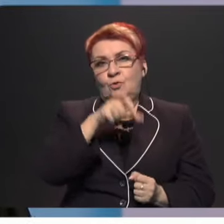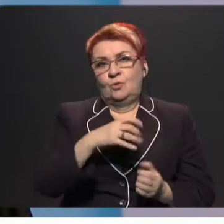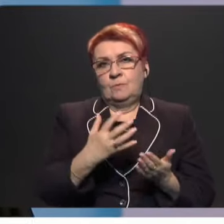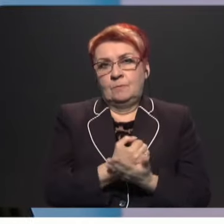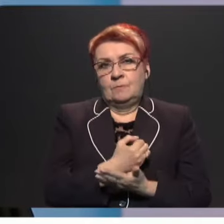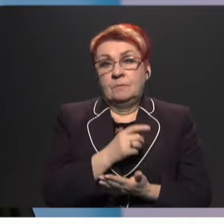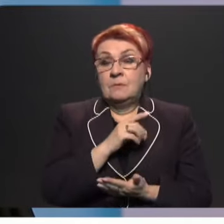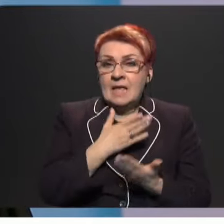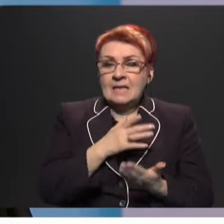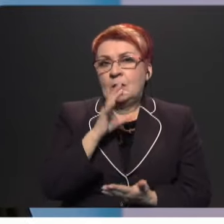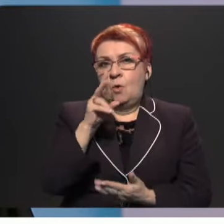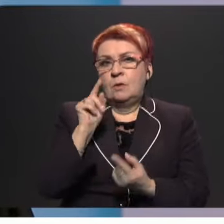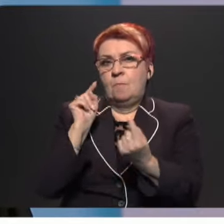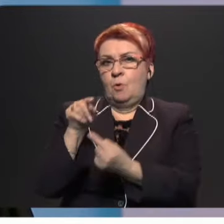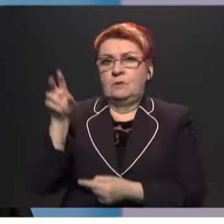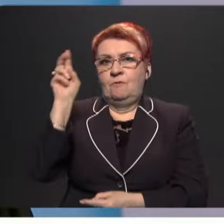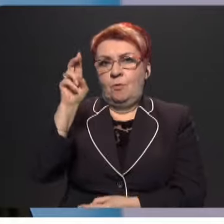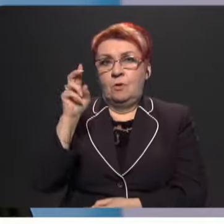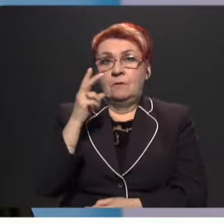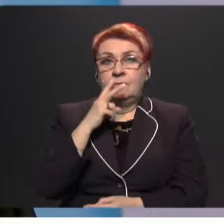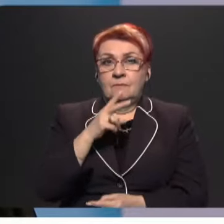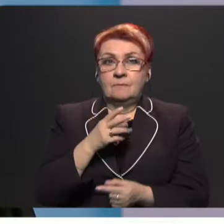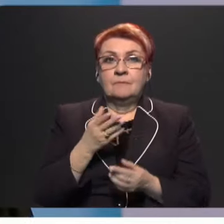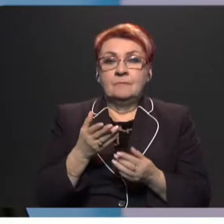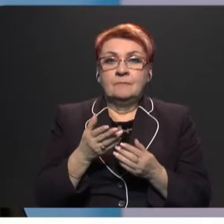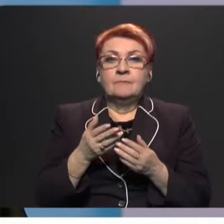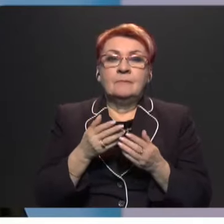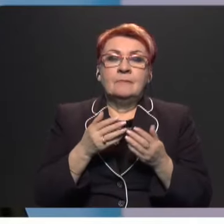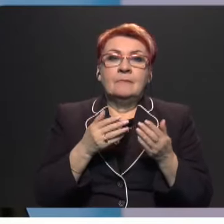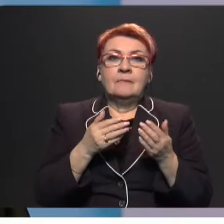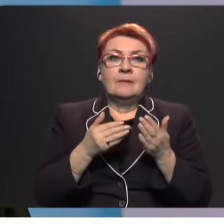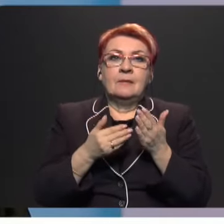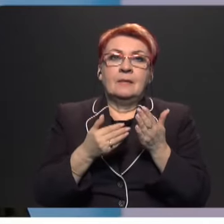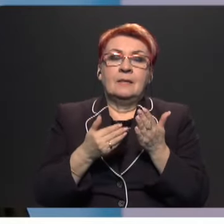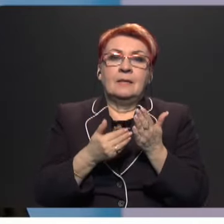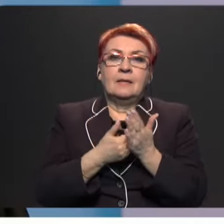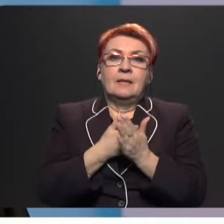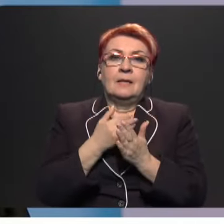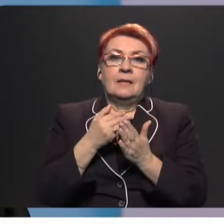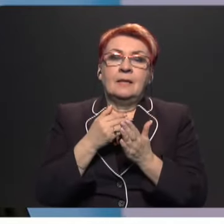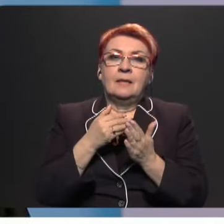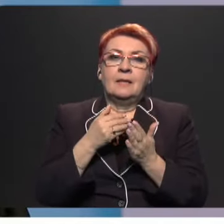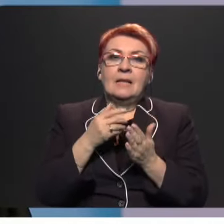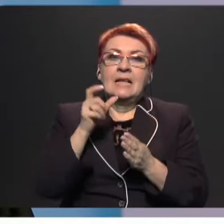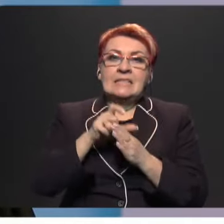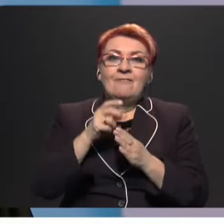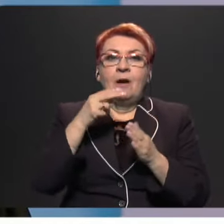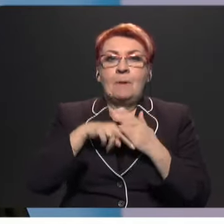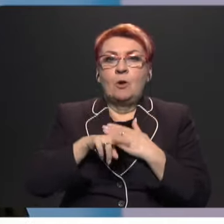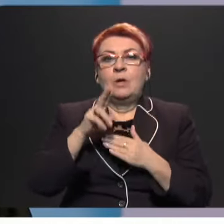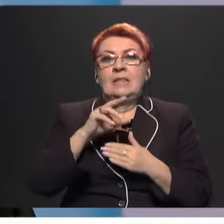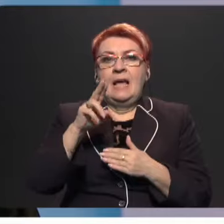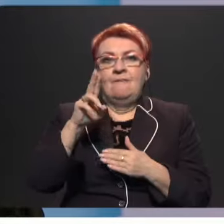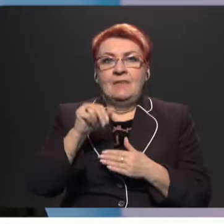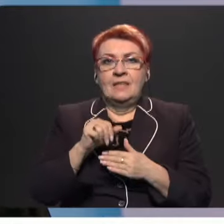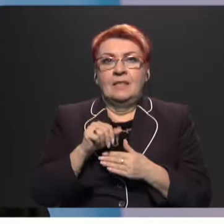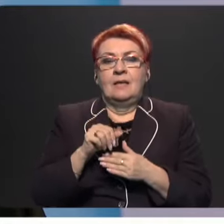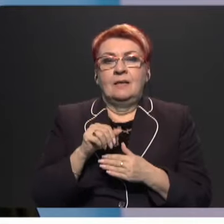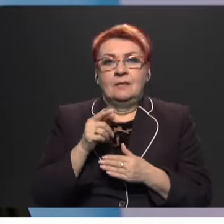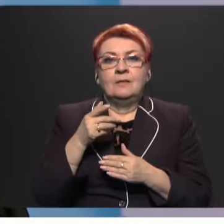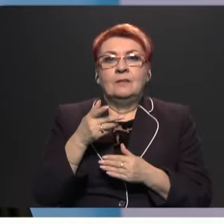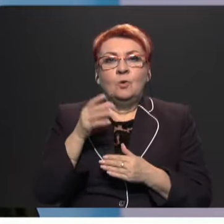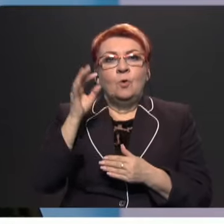идет против Бога. Мы видим эту историю с Навуходоносором. Мы знаем, что слова пророка Давида, что рече безумец в